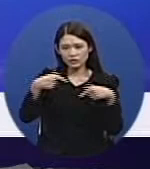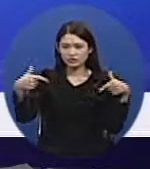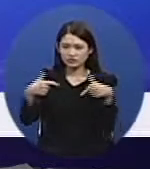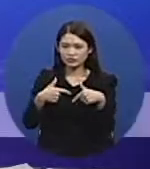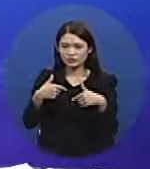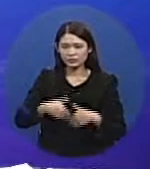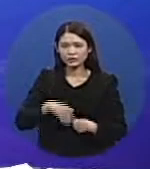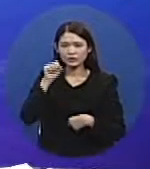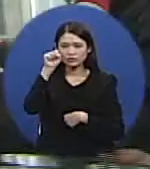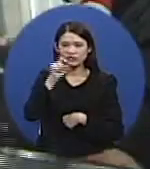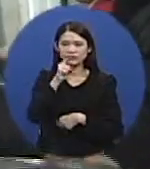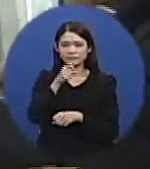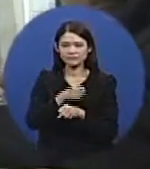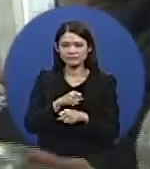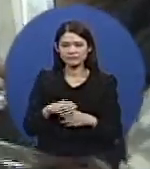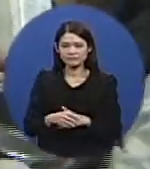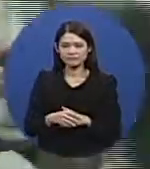주장이 나왔습니다.